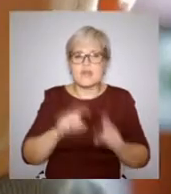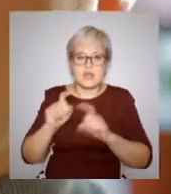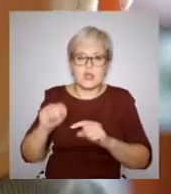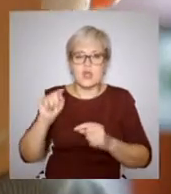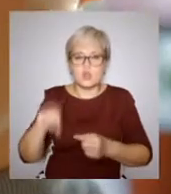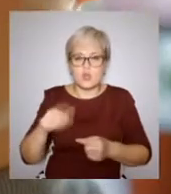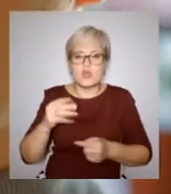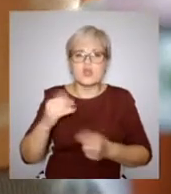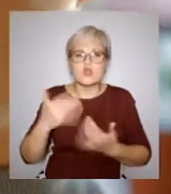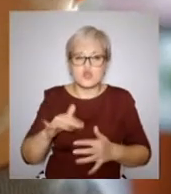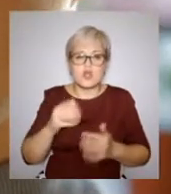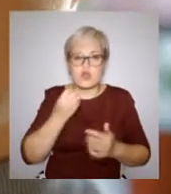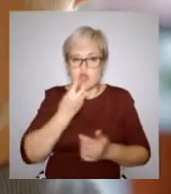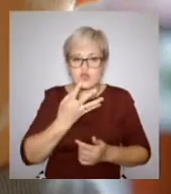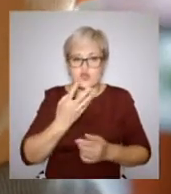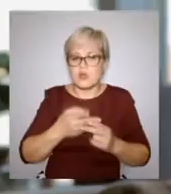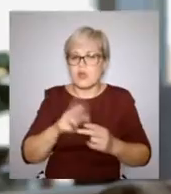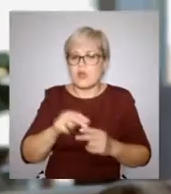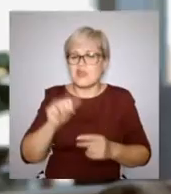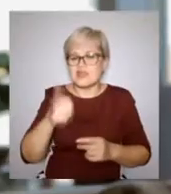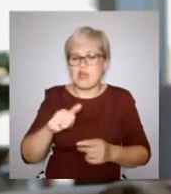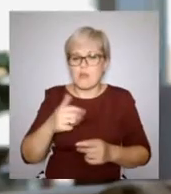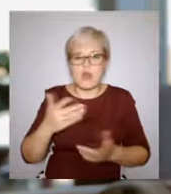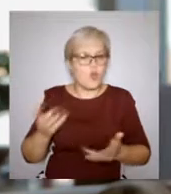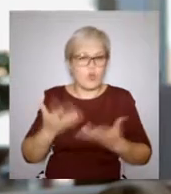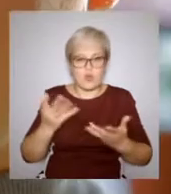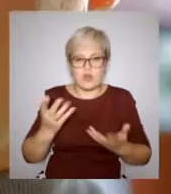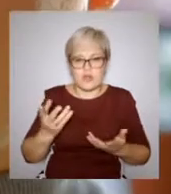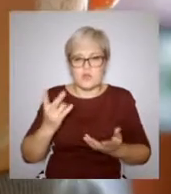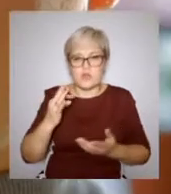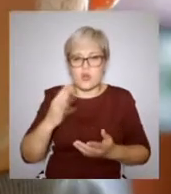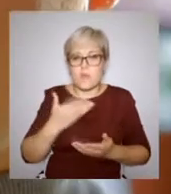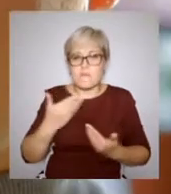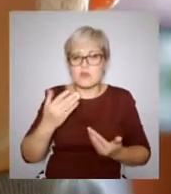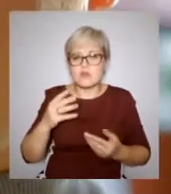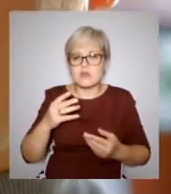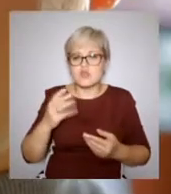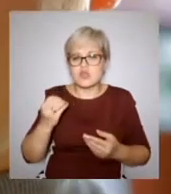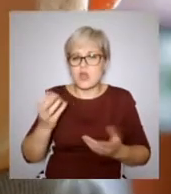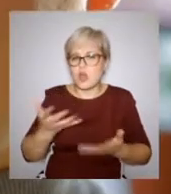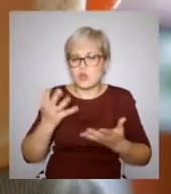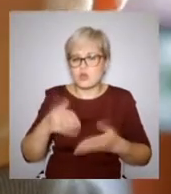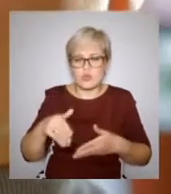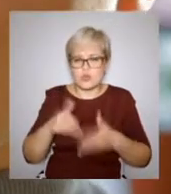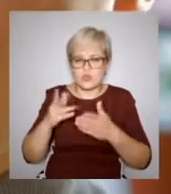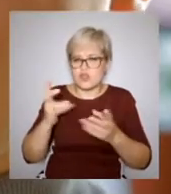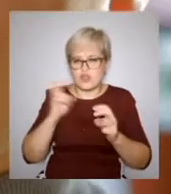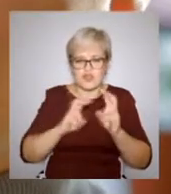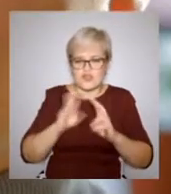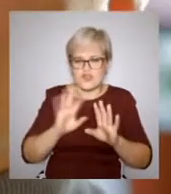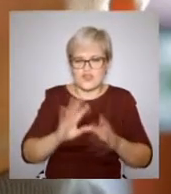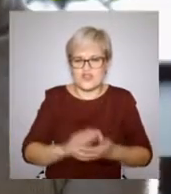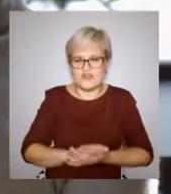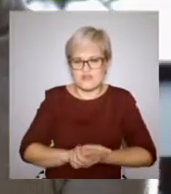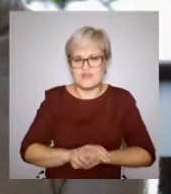взять и переехать туда где уже хорошо это самое легкое мы уже легких путей не